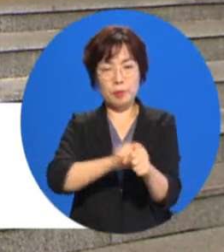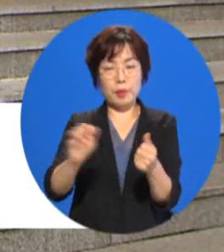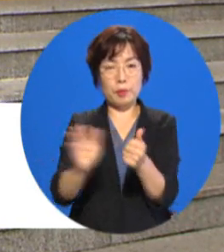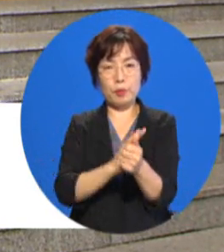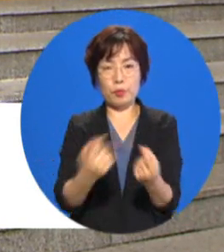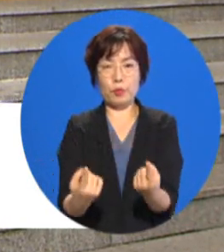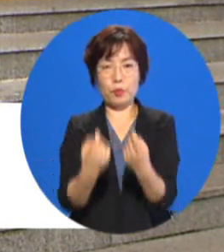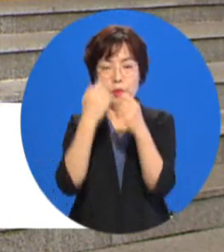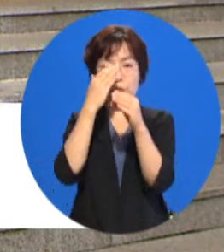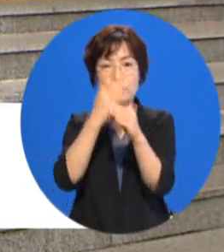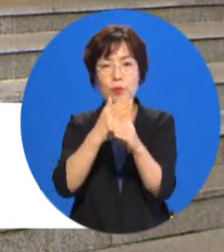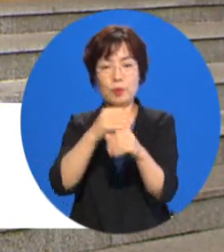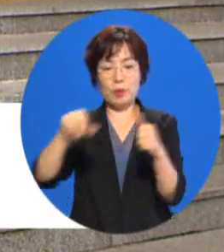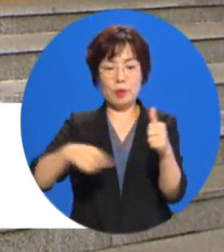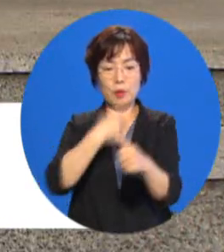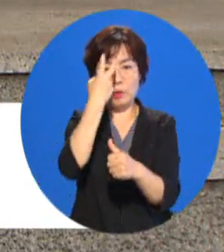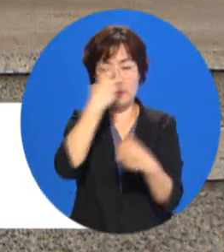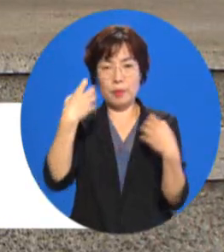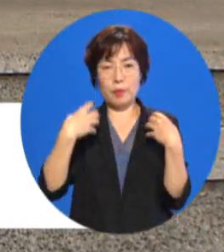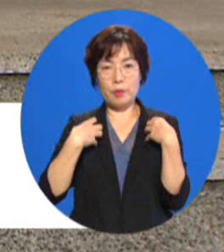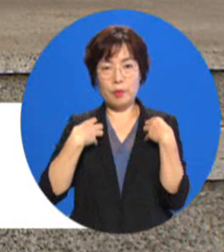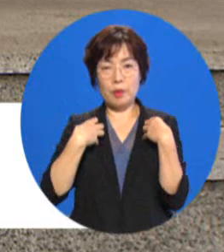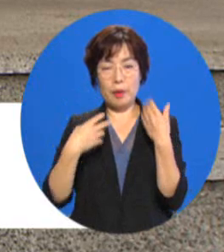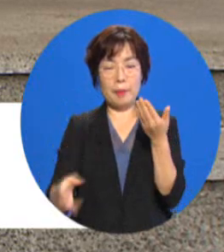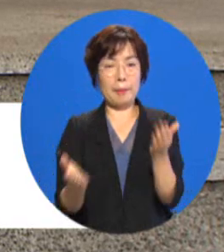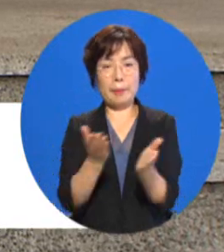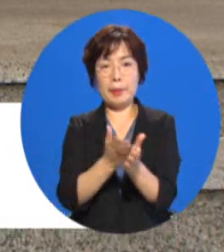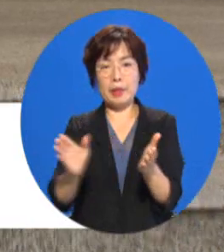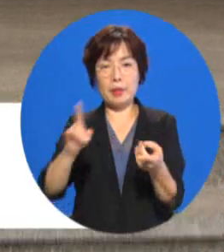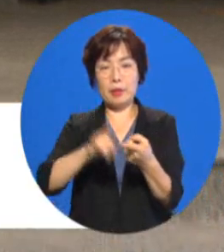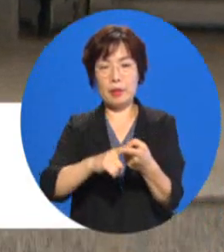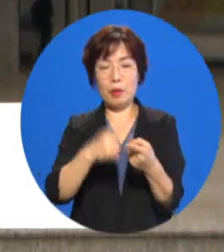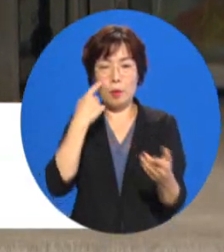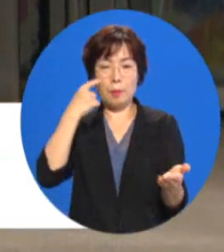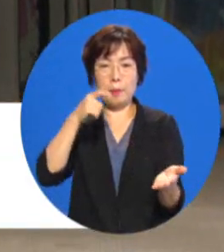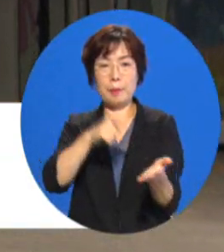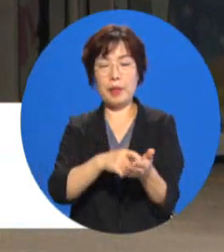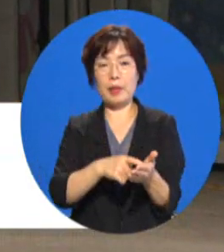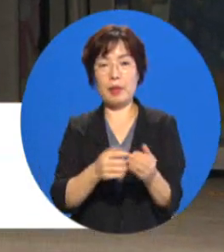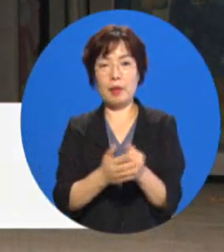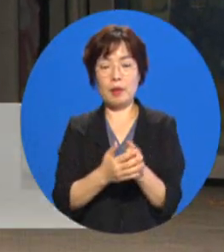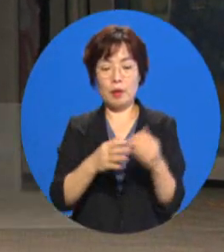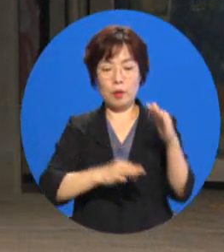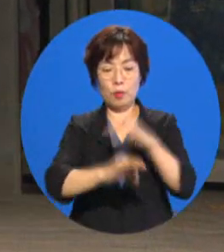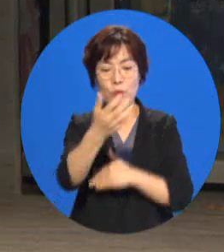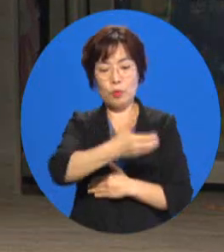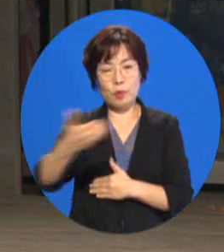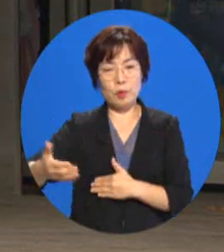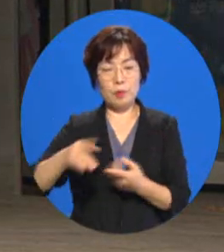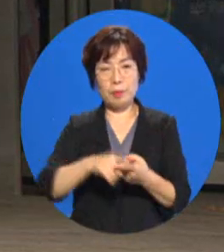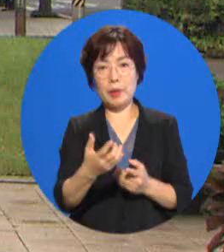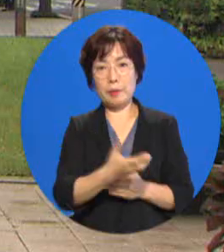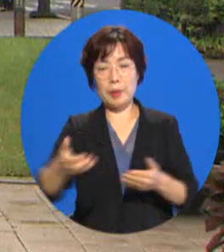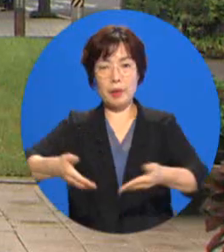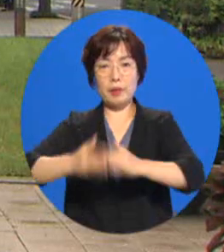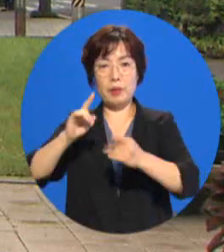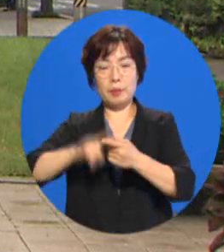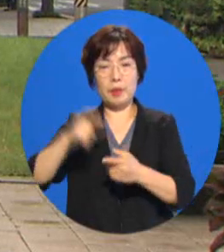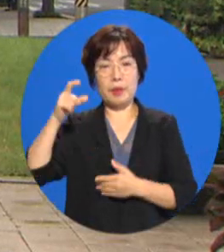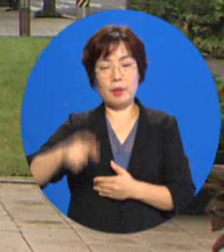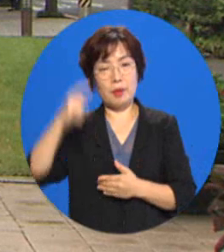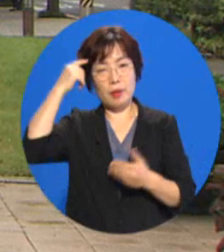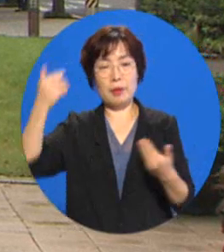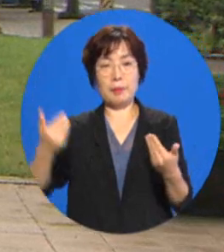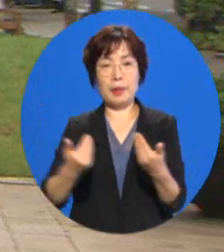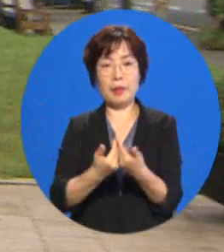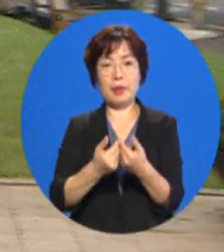제기됐고 감사원 감사 결과 부당한 업무 과정이 드러났던 만큼 동천으로 이전도 강력 반발하고 있습니다.